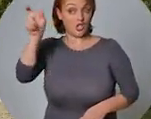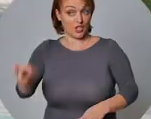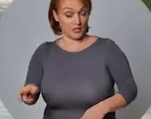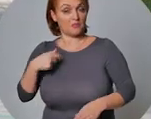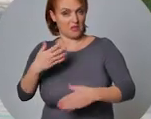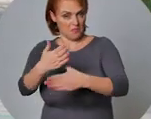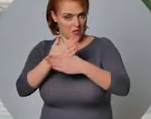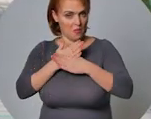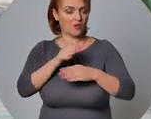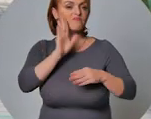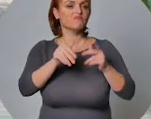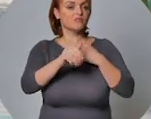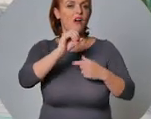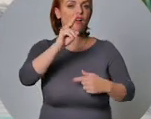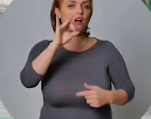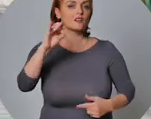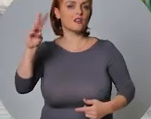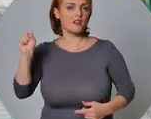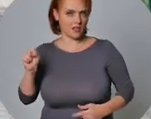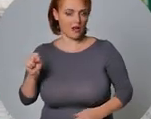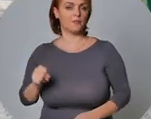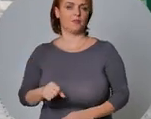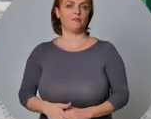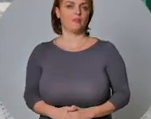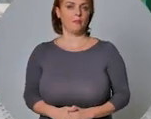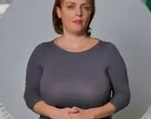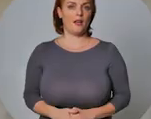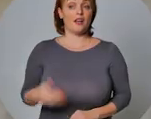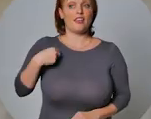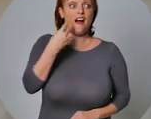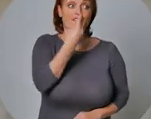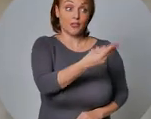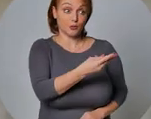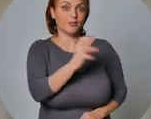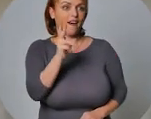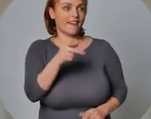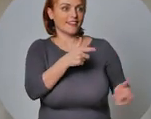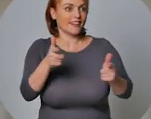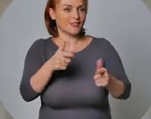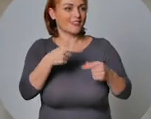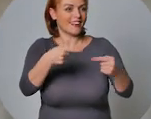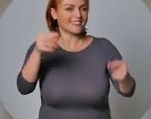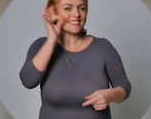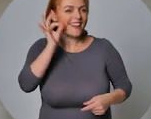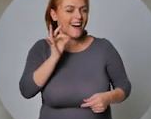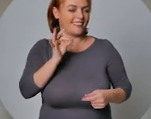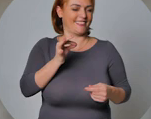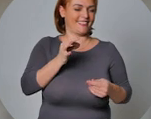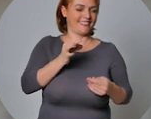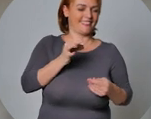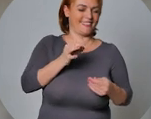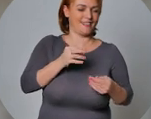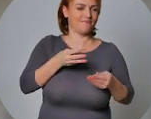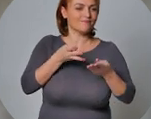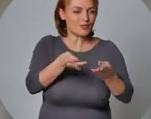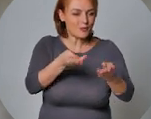Ecaterina. Am văzut la dumneavoastră cum făcea diferite copturi, diferite dulciuri și eu m-am interesat.